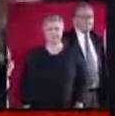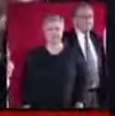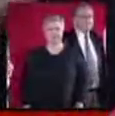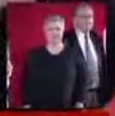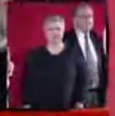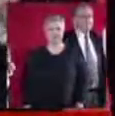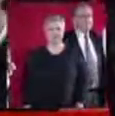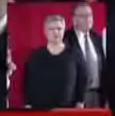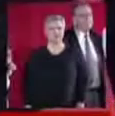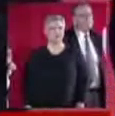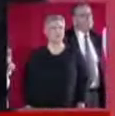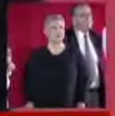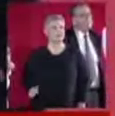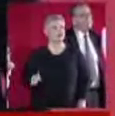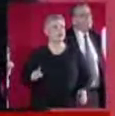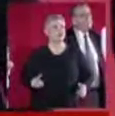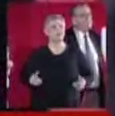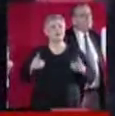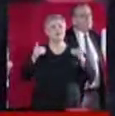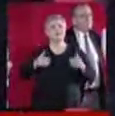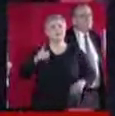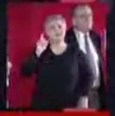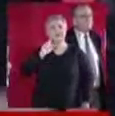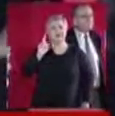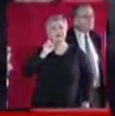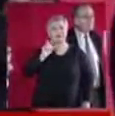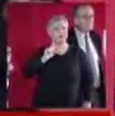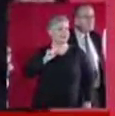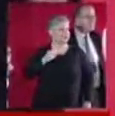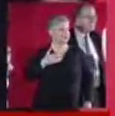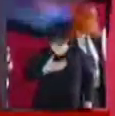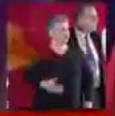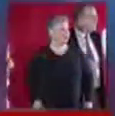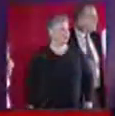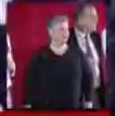μας επόμενη υποψήφια είναι η στέλα η στέλα η μπελιά